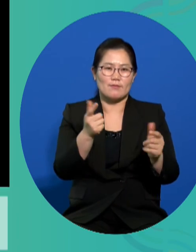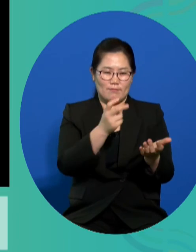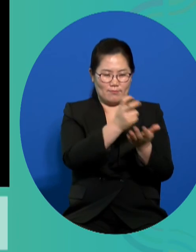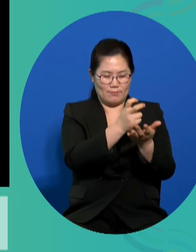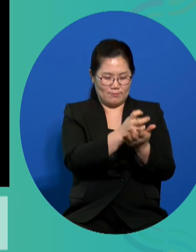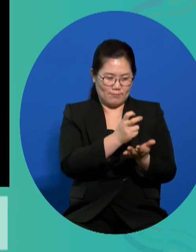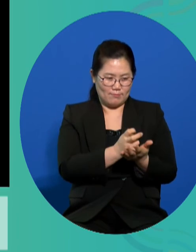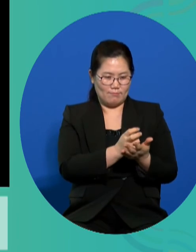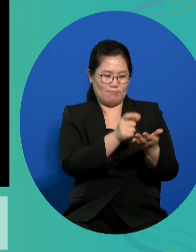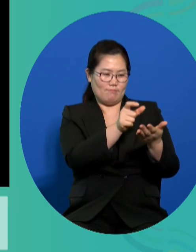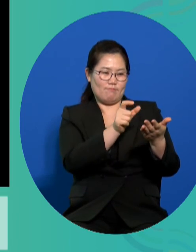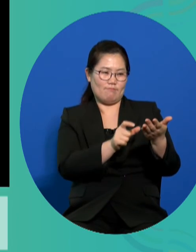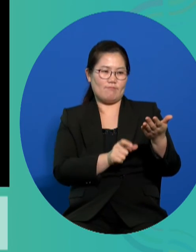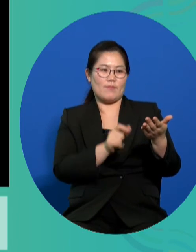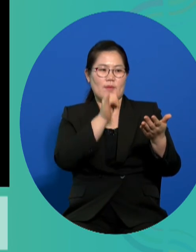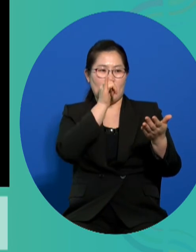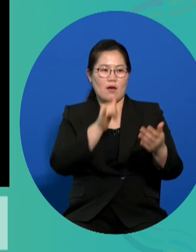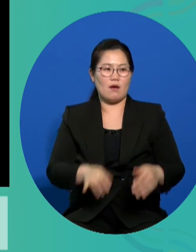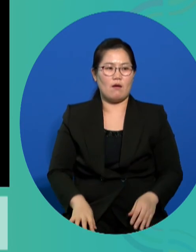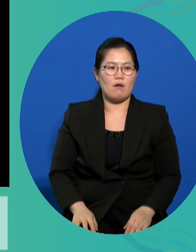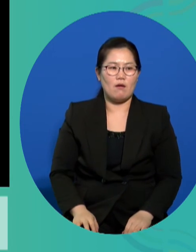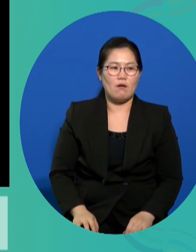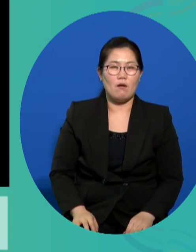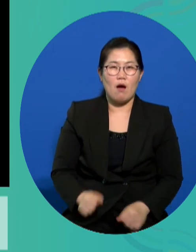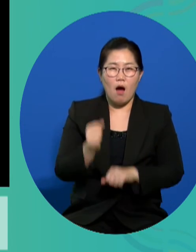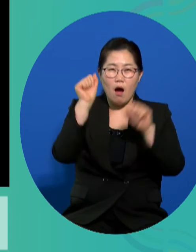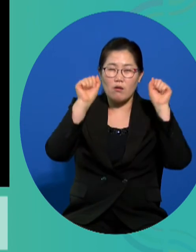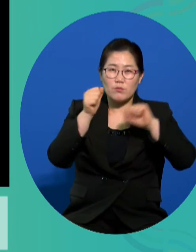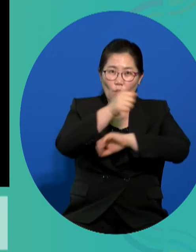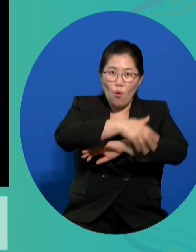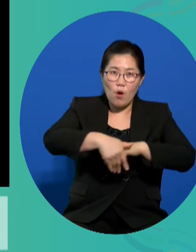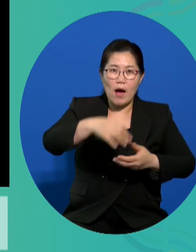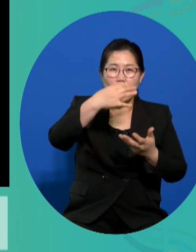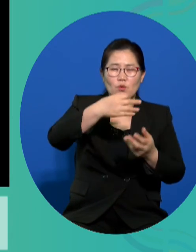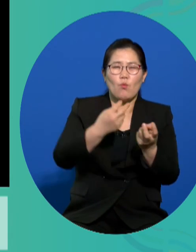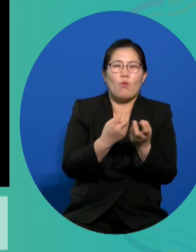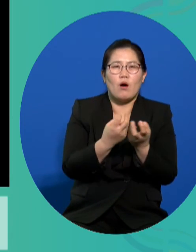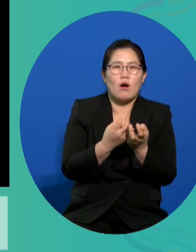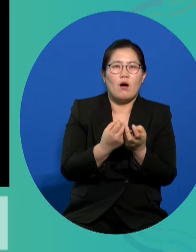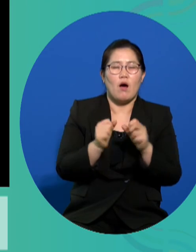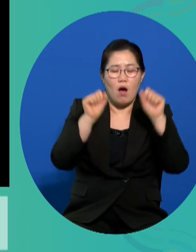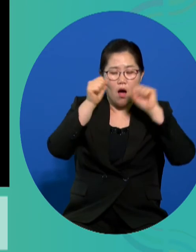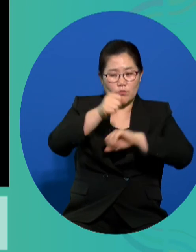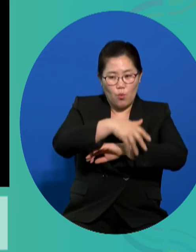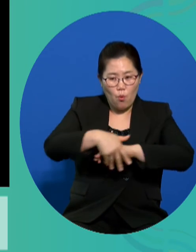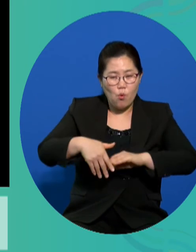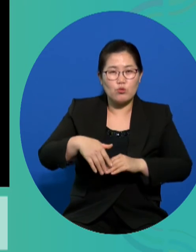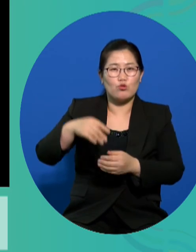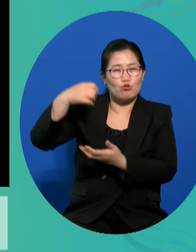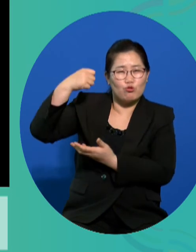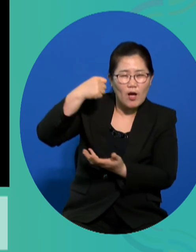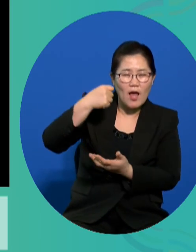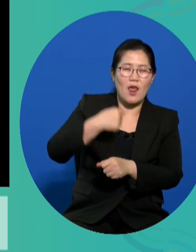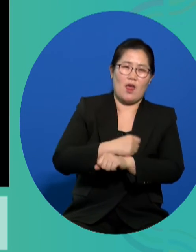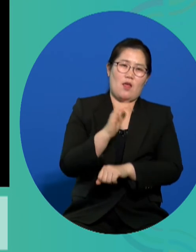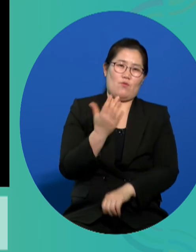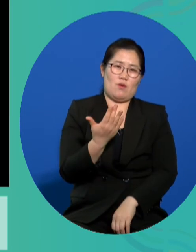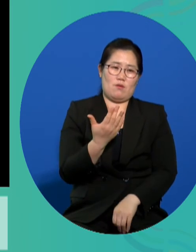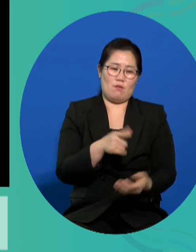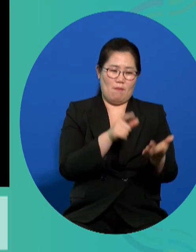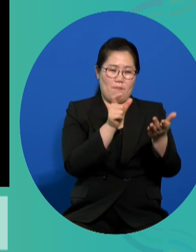보면 어떻게 스포츠 가치를 활성화해야 되고 스포츠 유산을 장려해야 된다. 법조문화 시켰습니다.